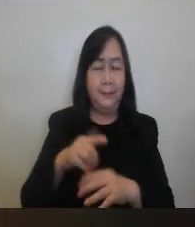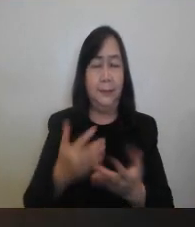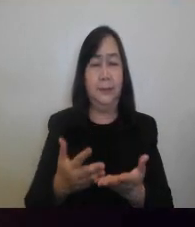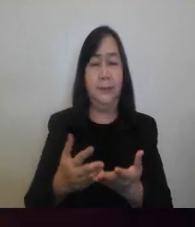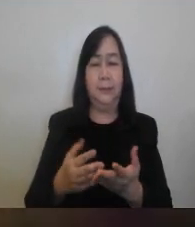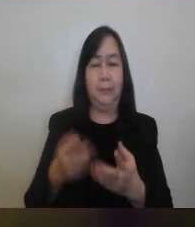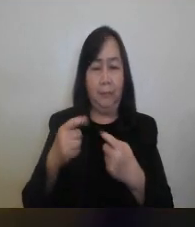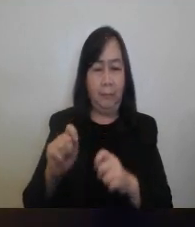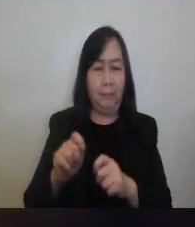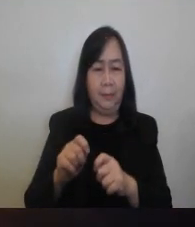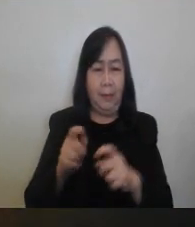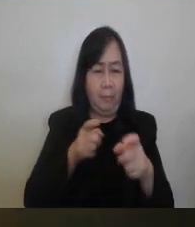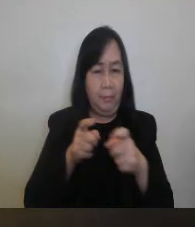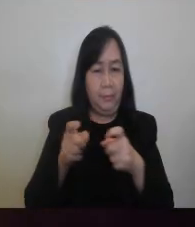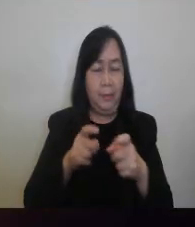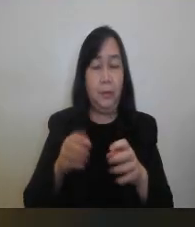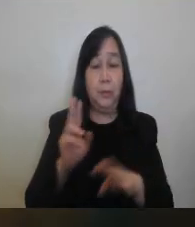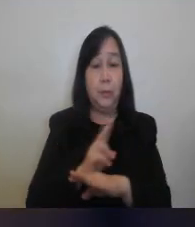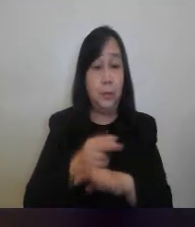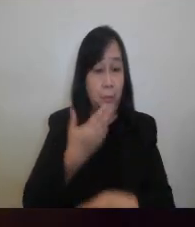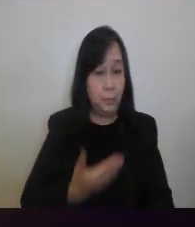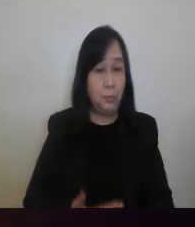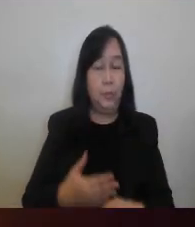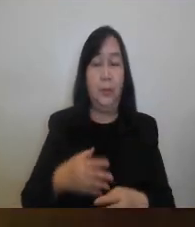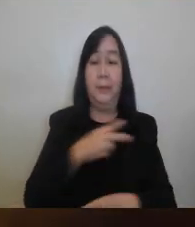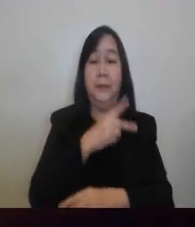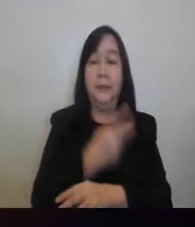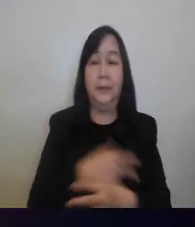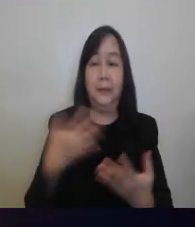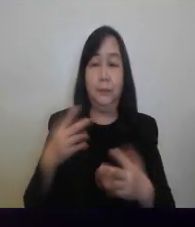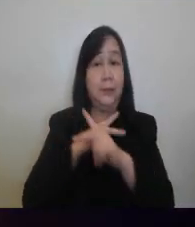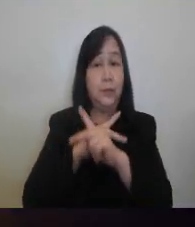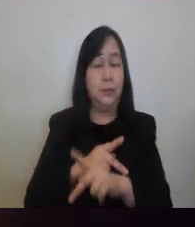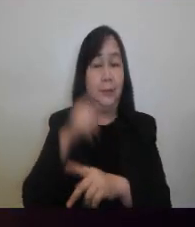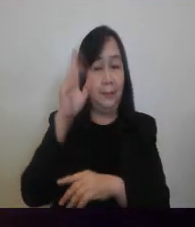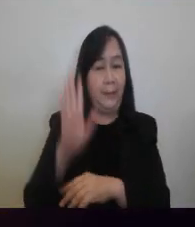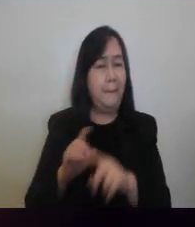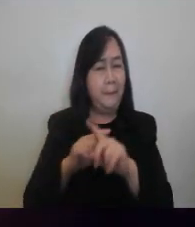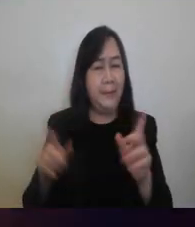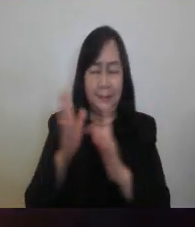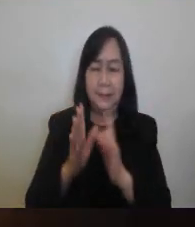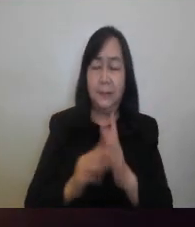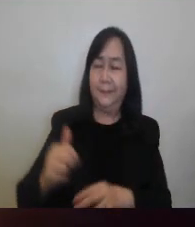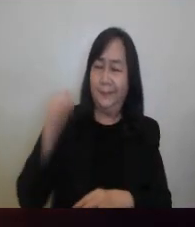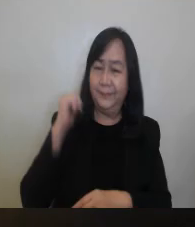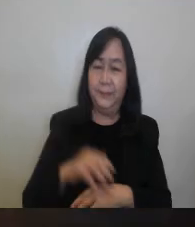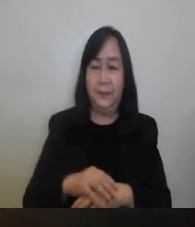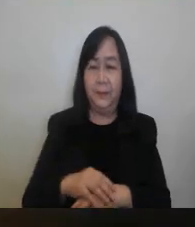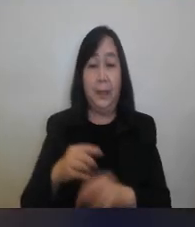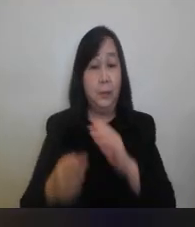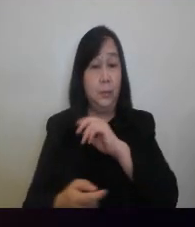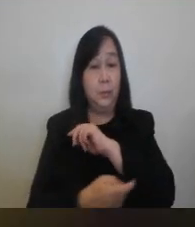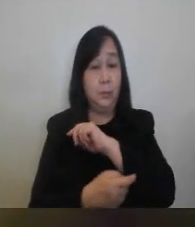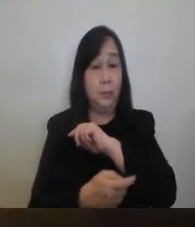Sinubukan siyang manipulahin gamit ang gutom, kapangyarihan at ang proteksyon ng Diyos. Ngunit tinanggihan ni Jesus ang